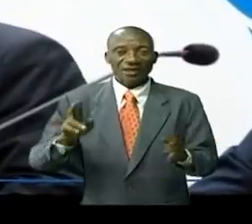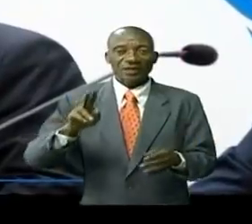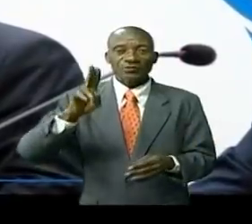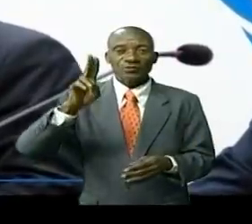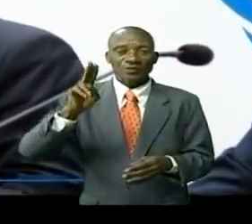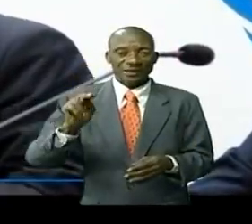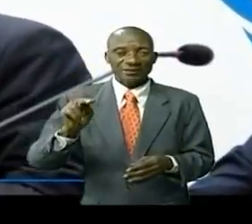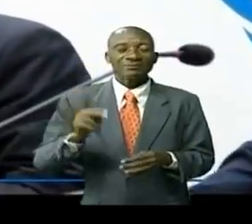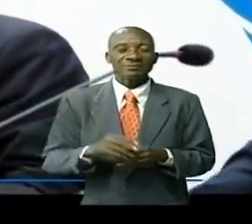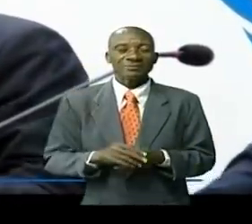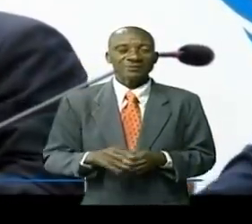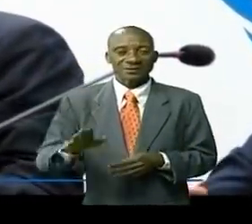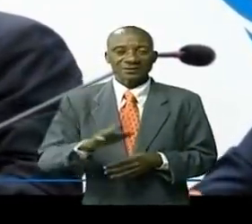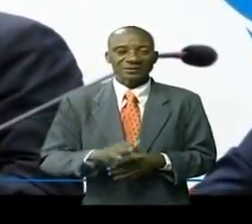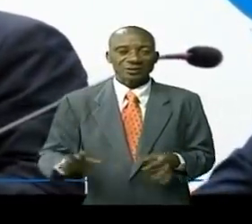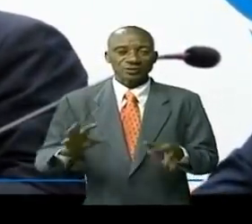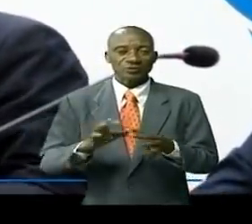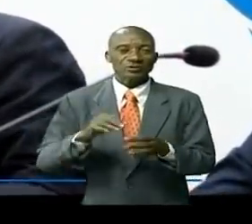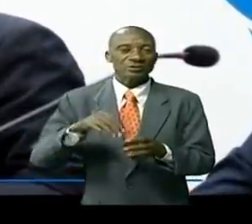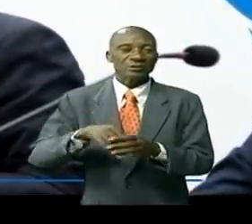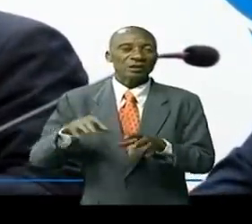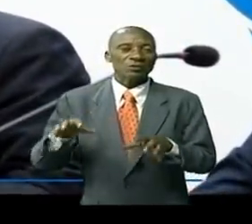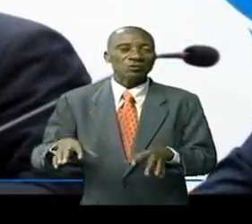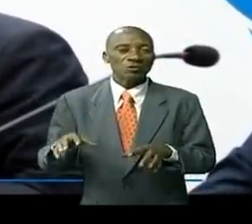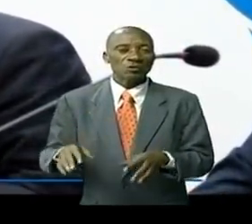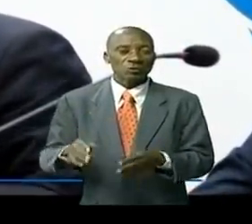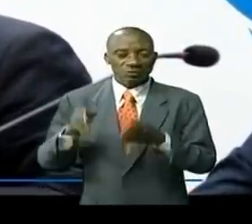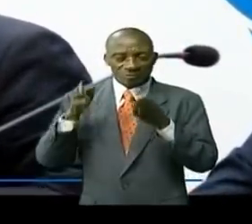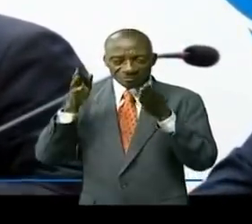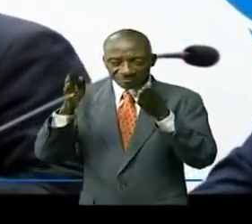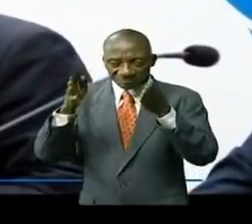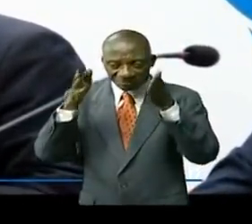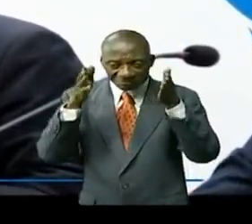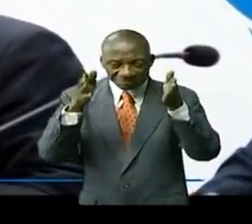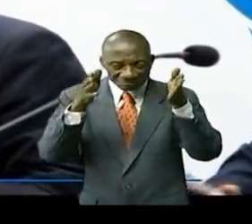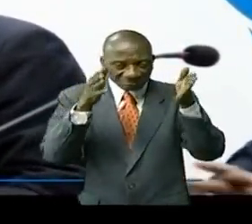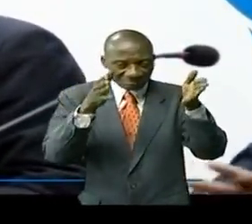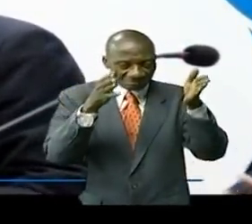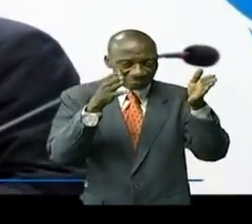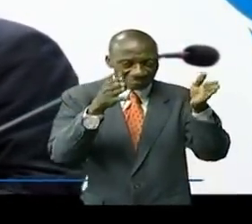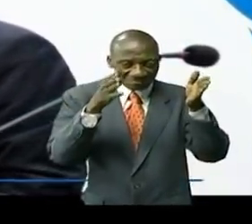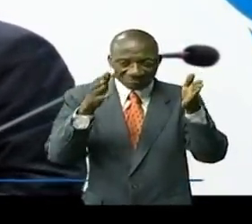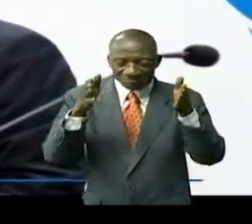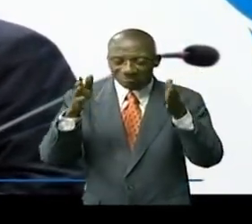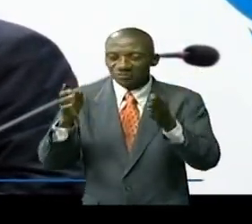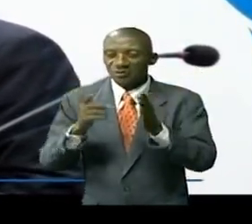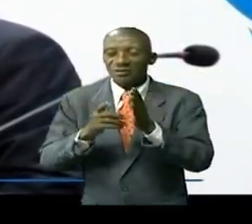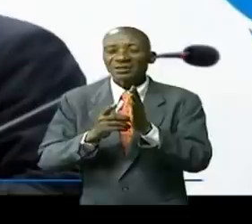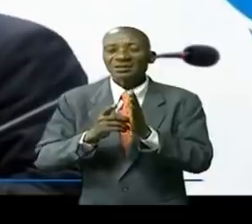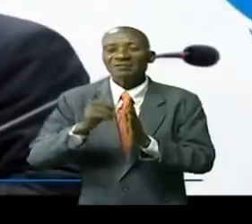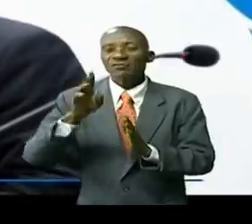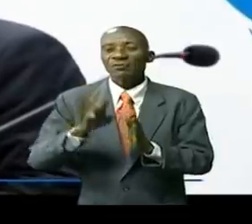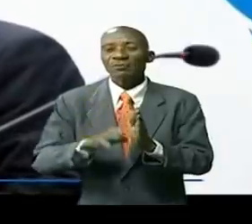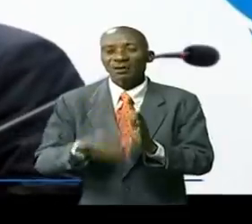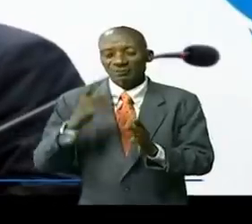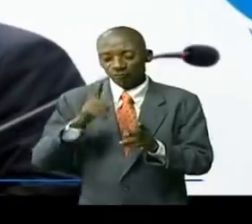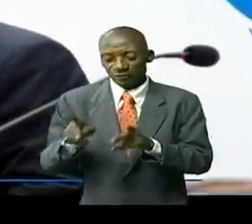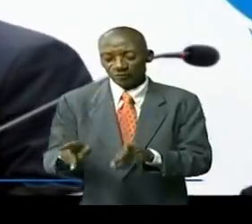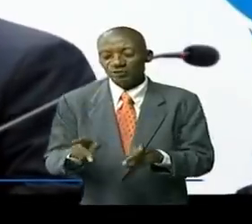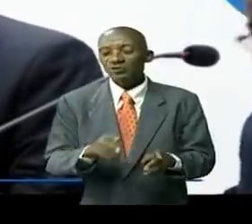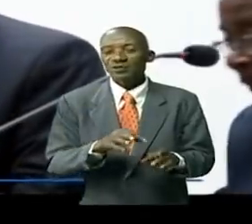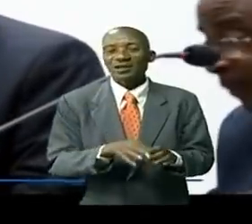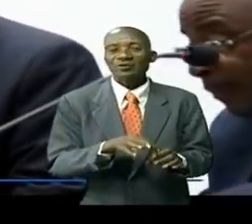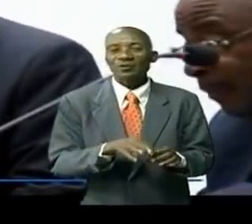Nations Unies en RDC suivent avec le plus grand intérêt les derniers développements liés au processus électoral. Pour